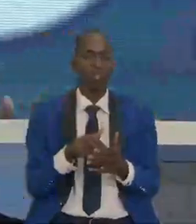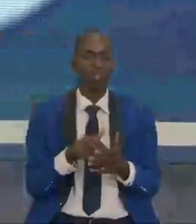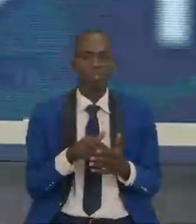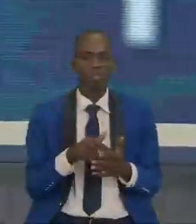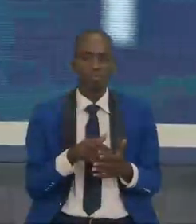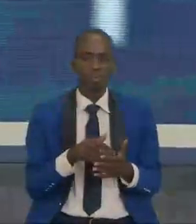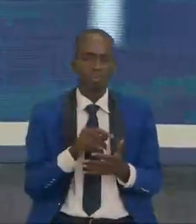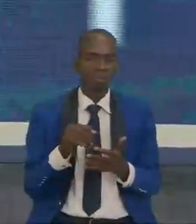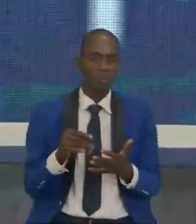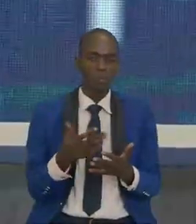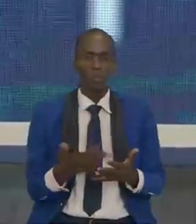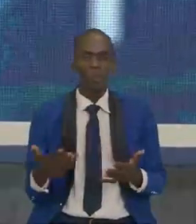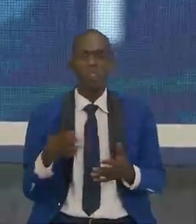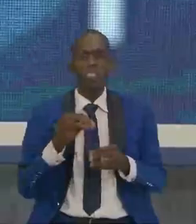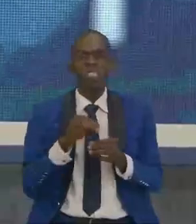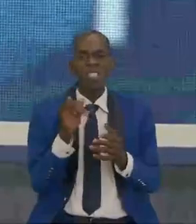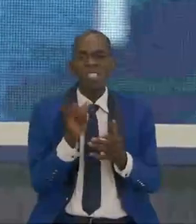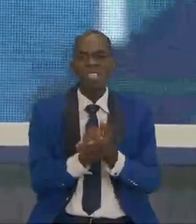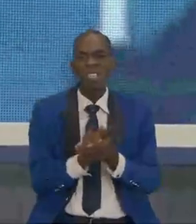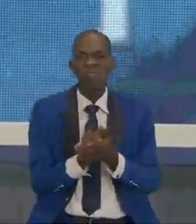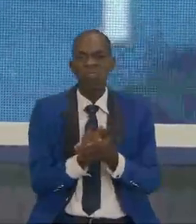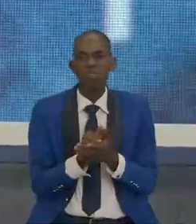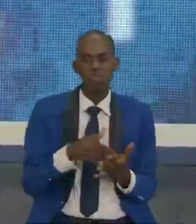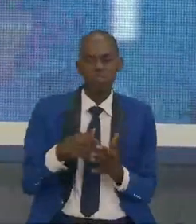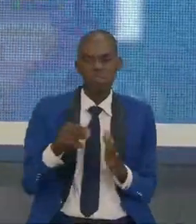Est-ce la faute du message du ciel?